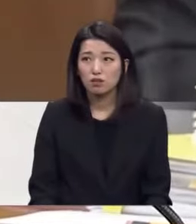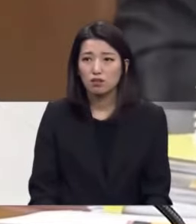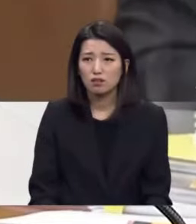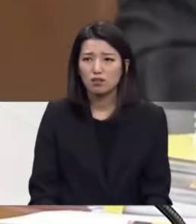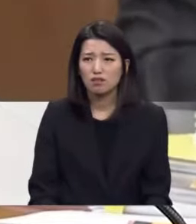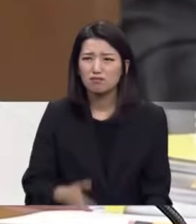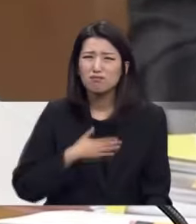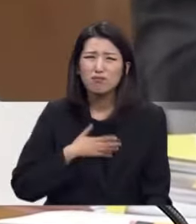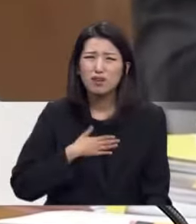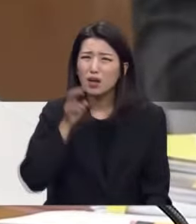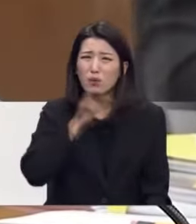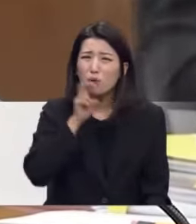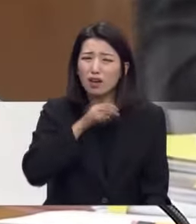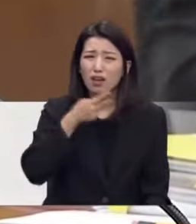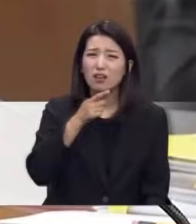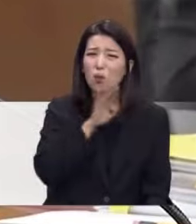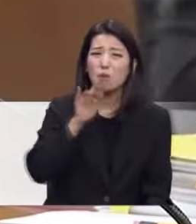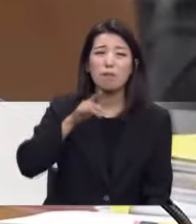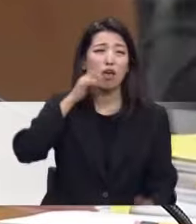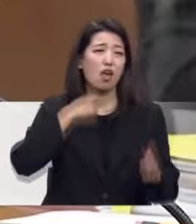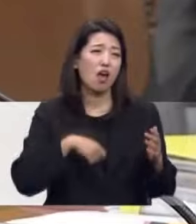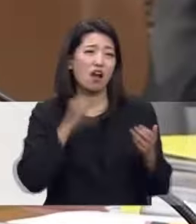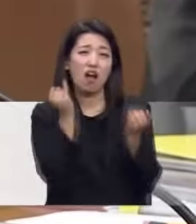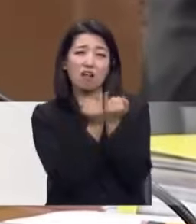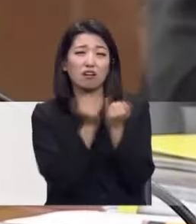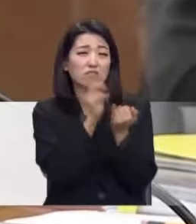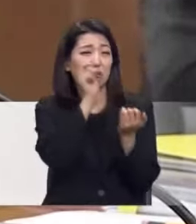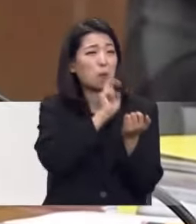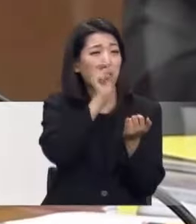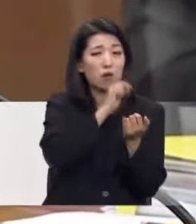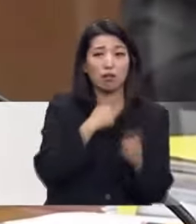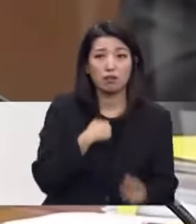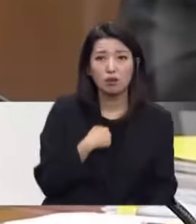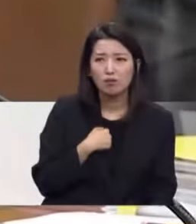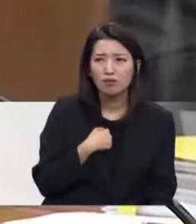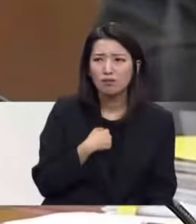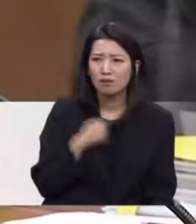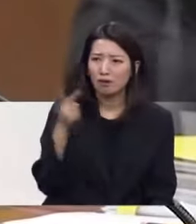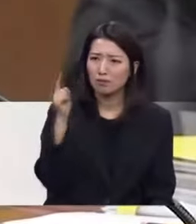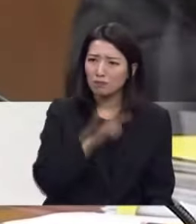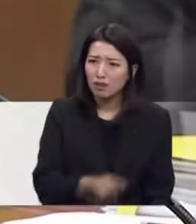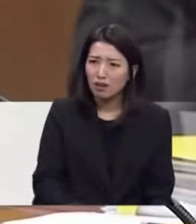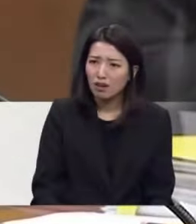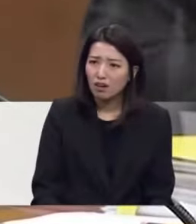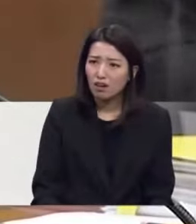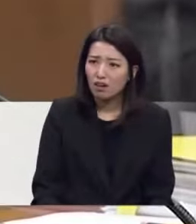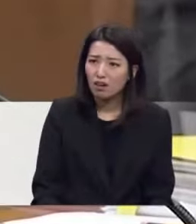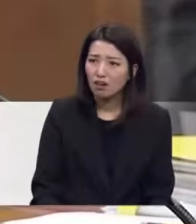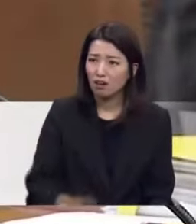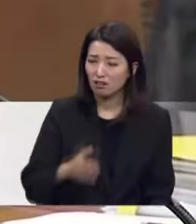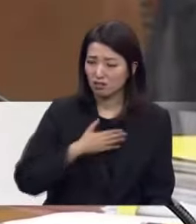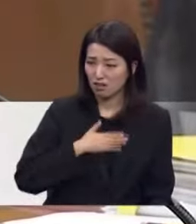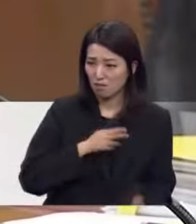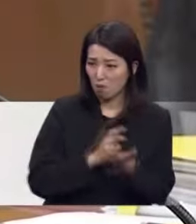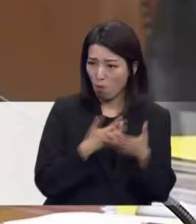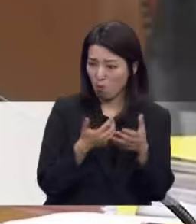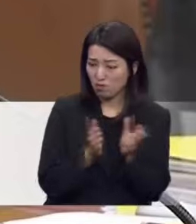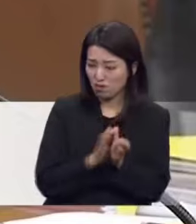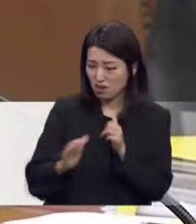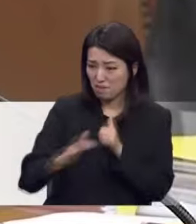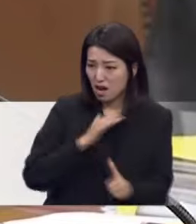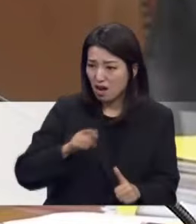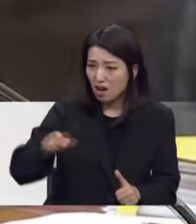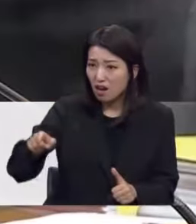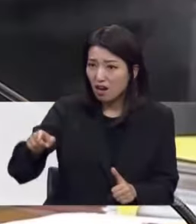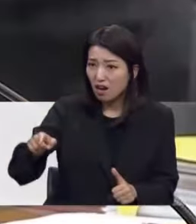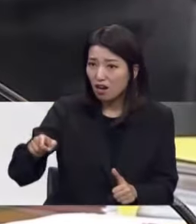부르고 동배 아가씨를 했다고요 시 넘어서 이렇게 공개적으로 대한민국의 무부 장관을 모욕할 정도로 자신 있는